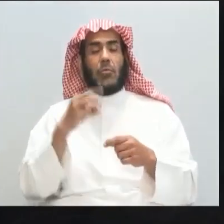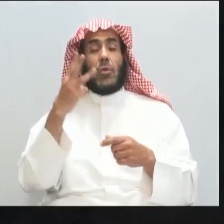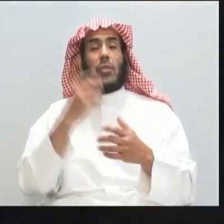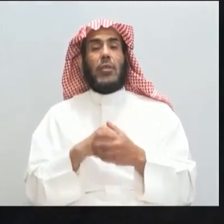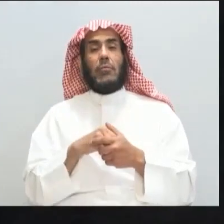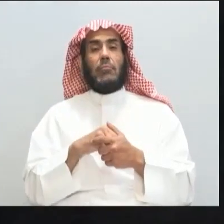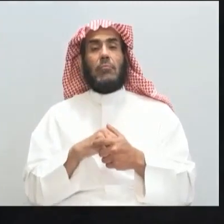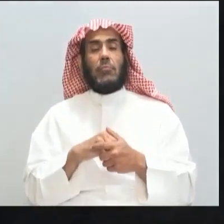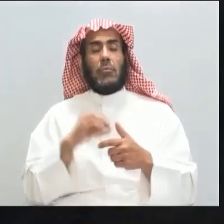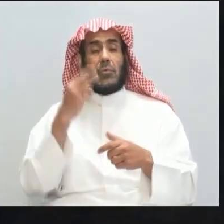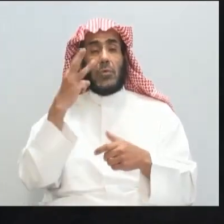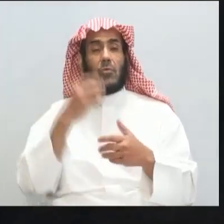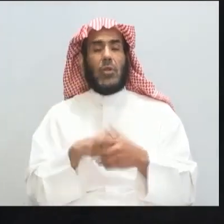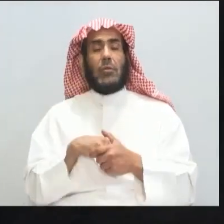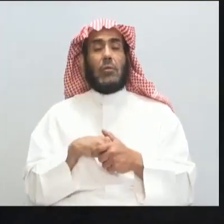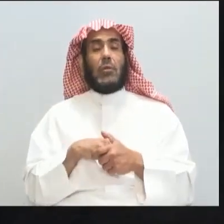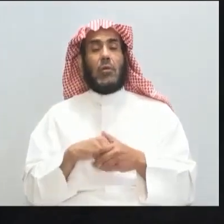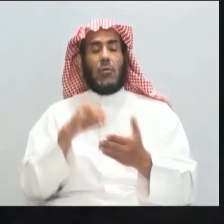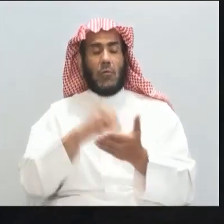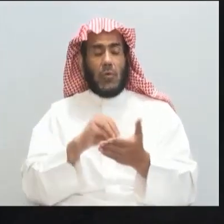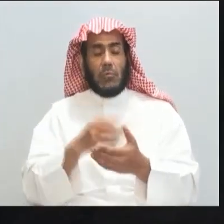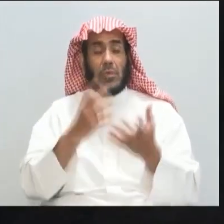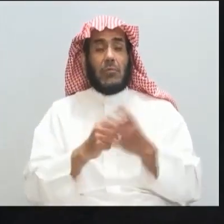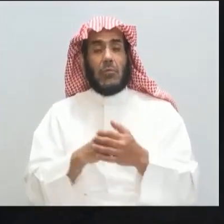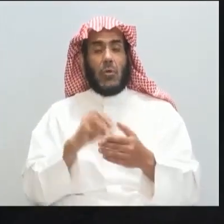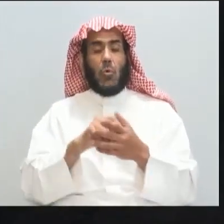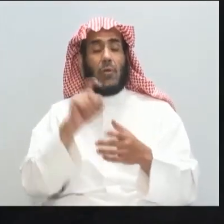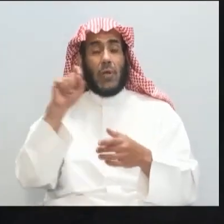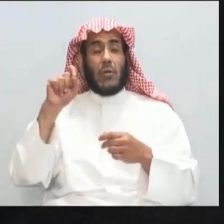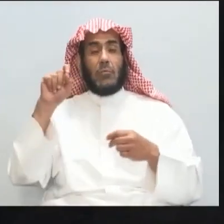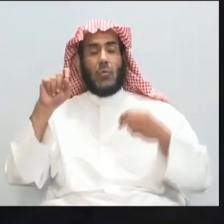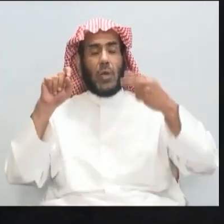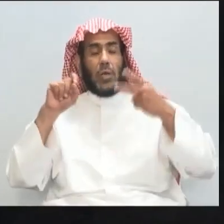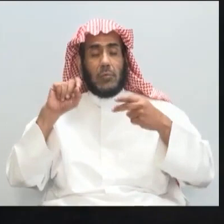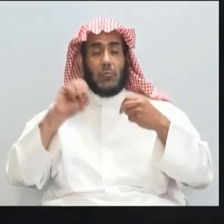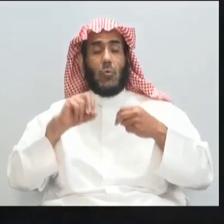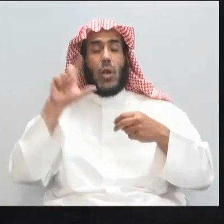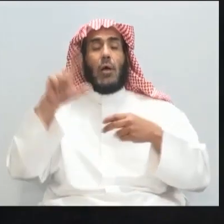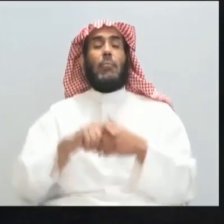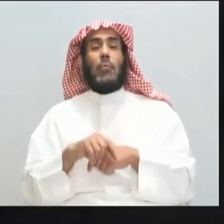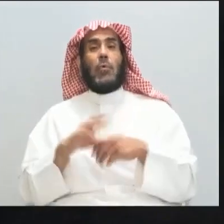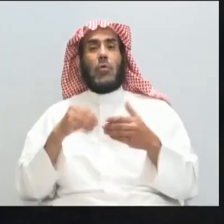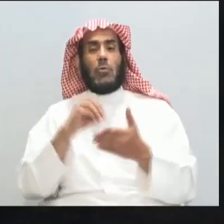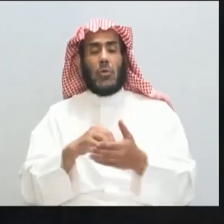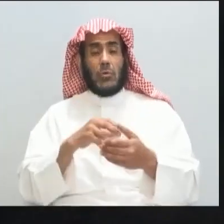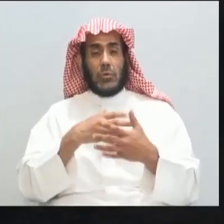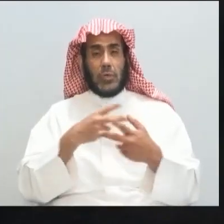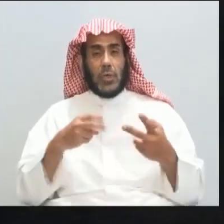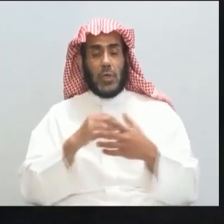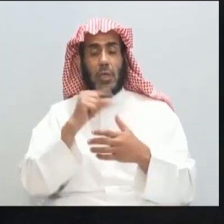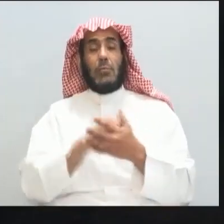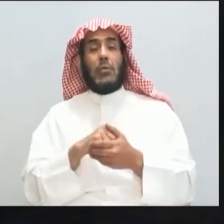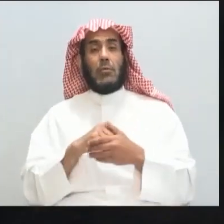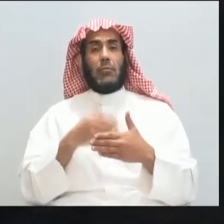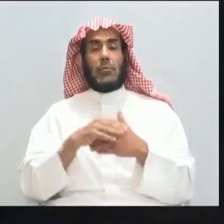ثلاثيه الكلمات كلها ثلاثيه فوضعوا الميزان الصرفي الذي هو الفاء والعين واللام ثم وضعوا صي للكلمات